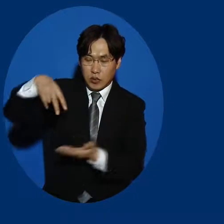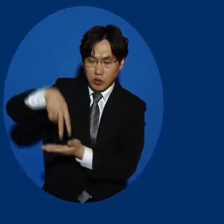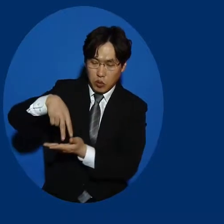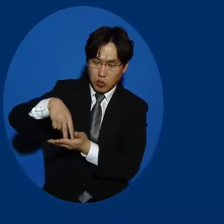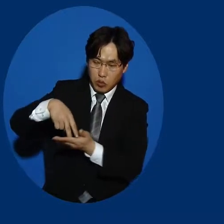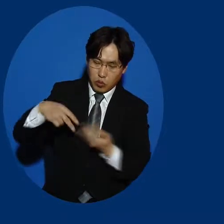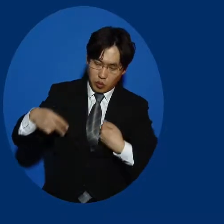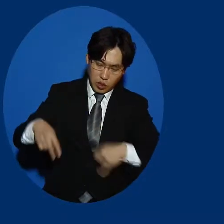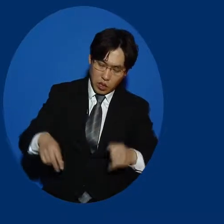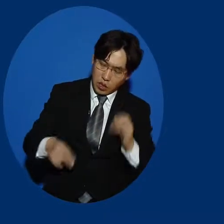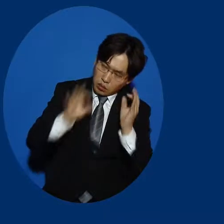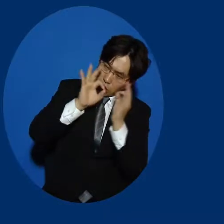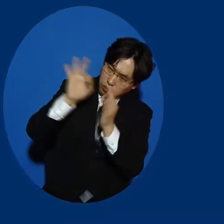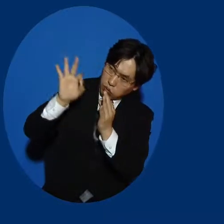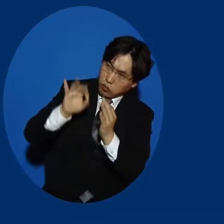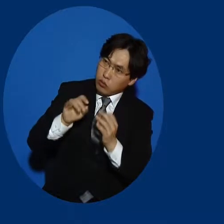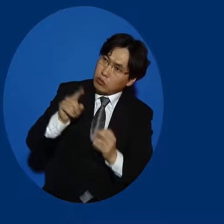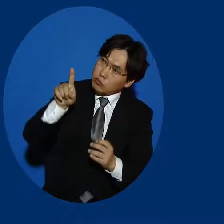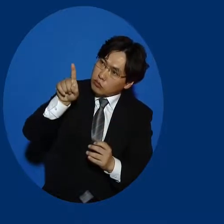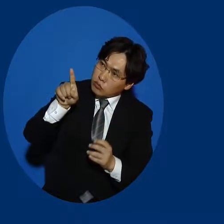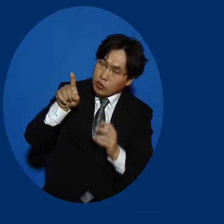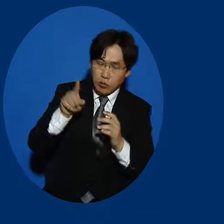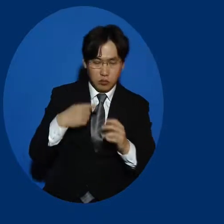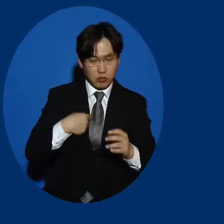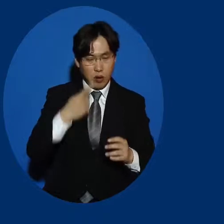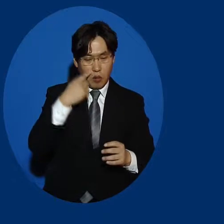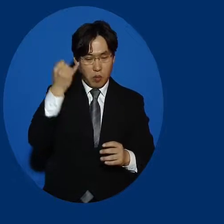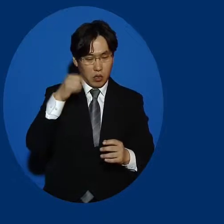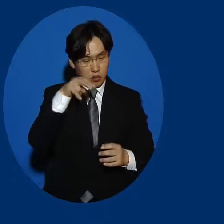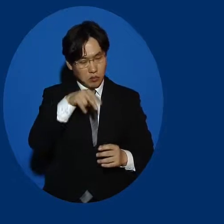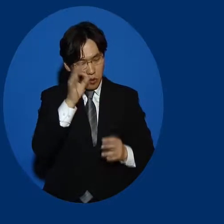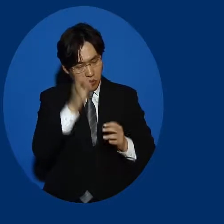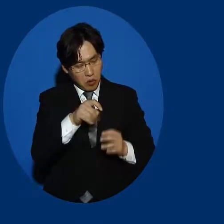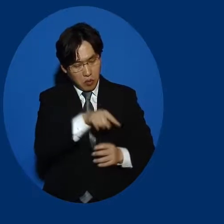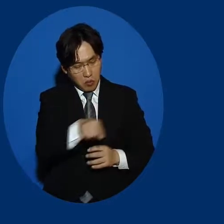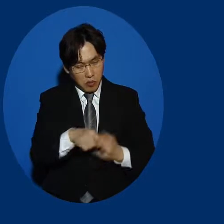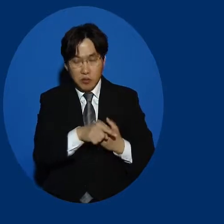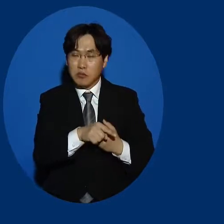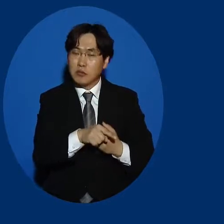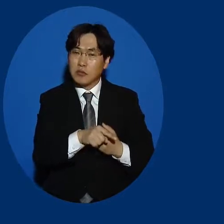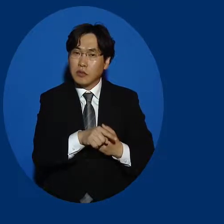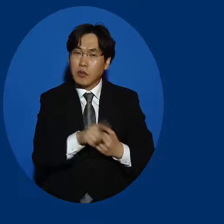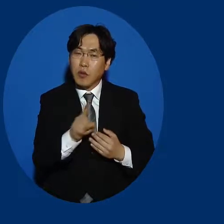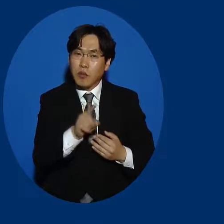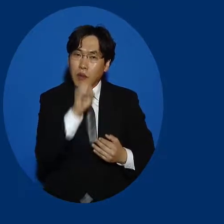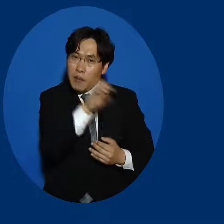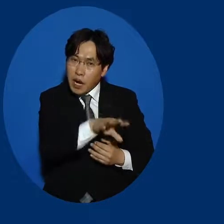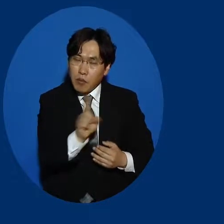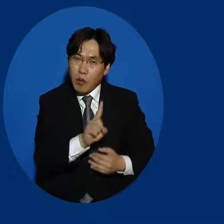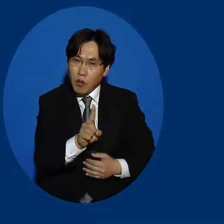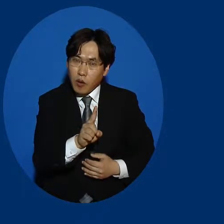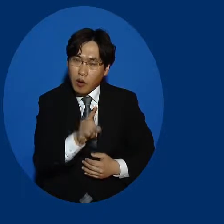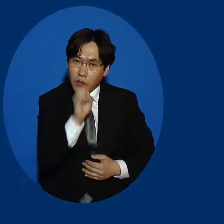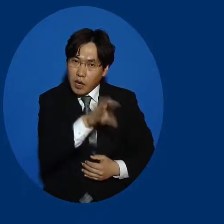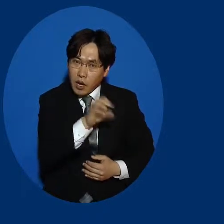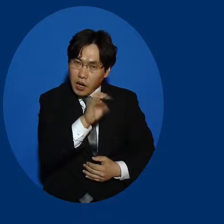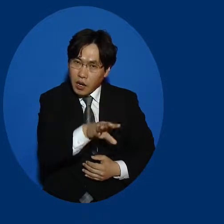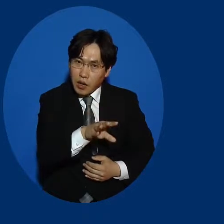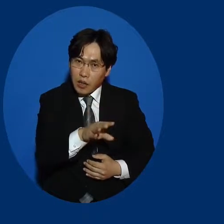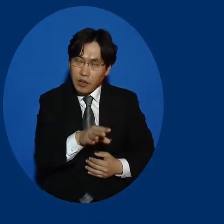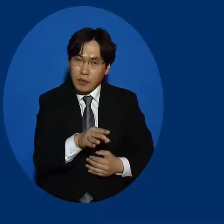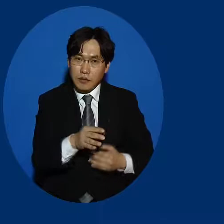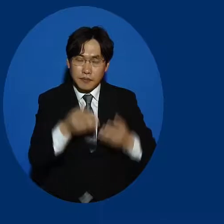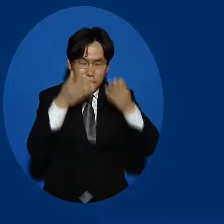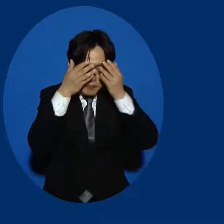딸이 계속해서 쳐다보는 것을 보게 되면 이 엄마가 어떻게 할까요? 아이의 눈을